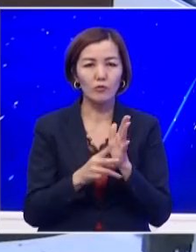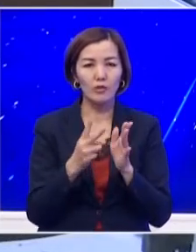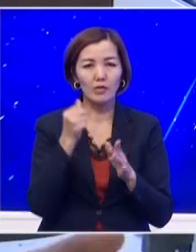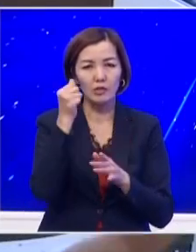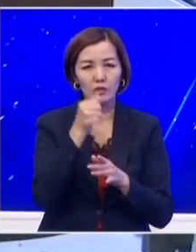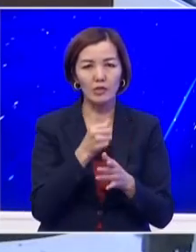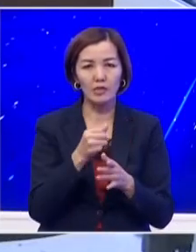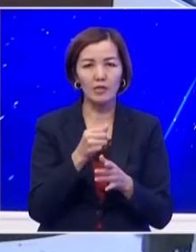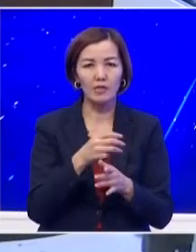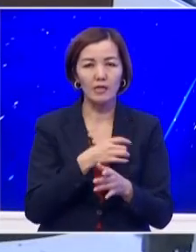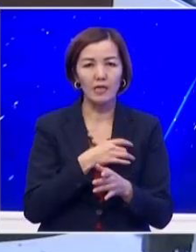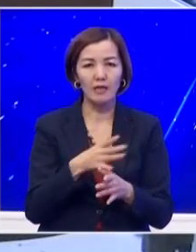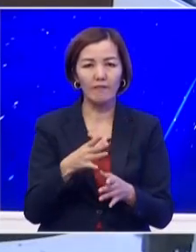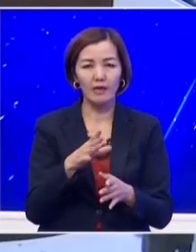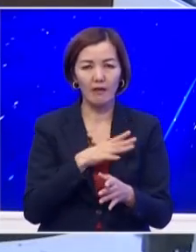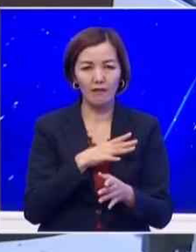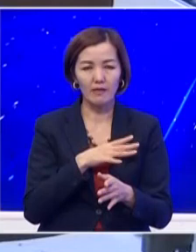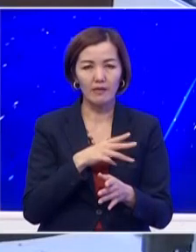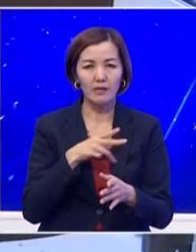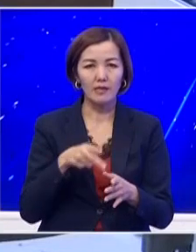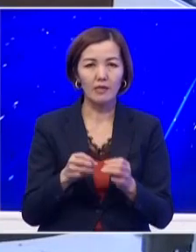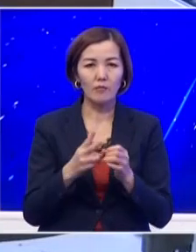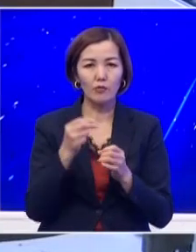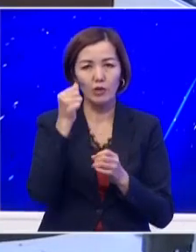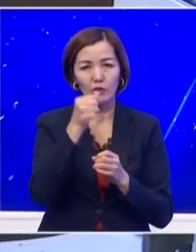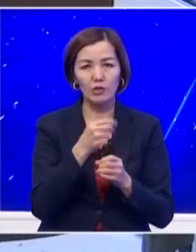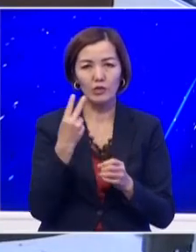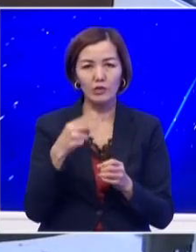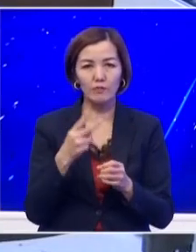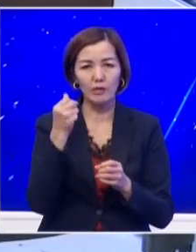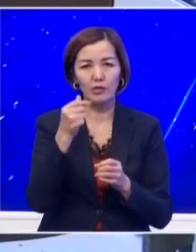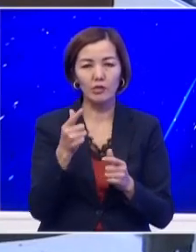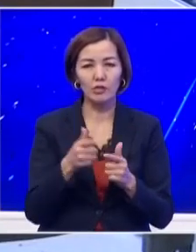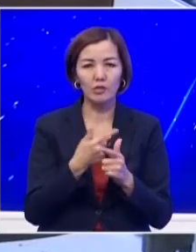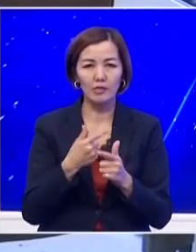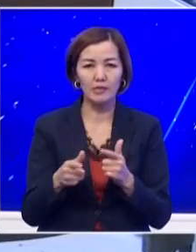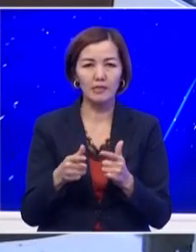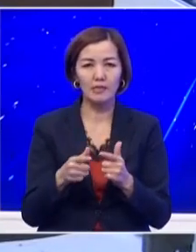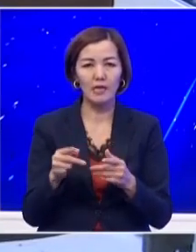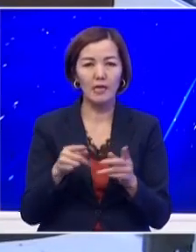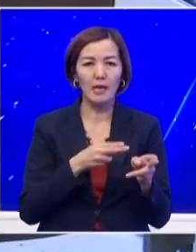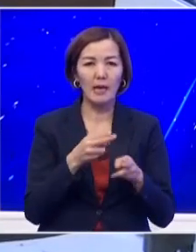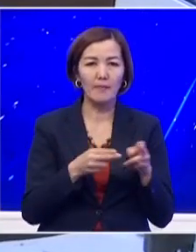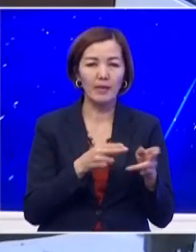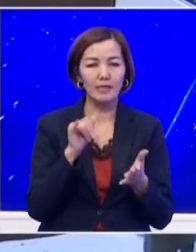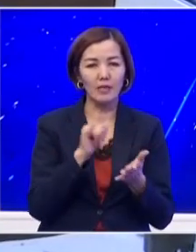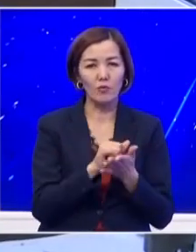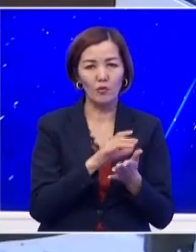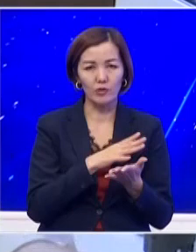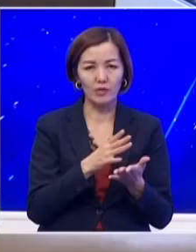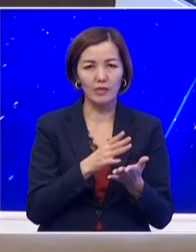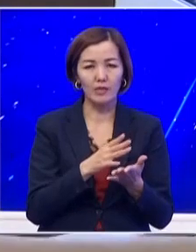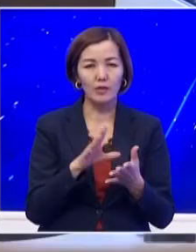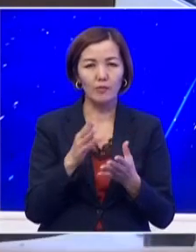асқынғандықтан 1992 жылы инфаркт алған, 2012 жылы, 2022 жылы екрет стенд қойғанбыз.